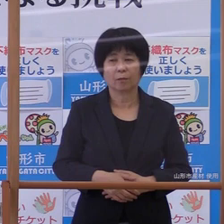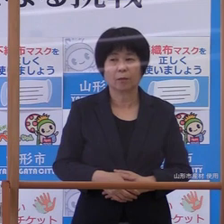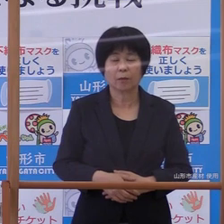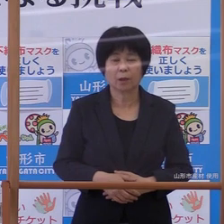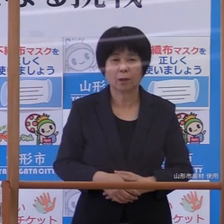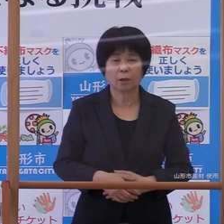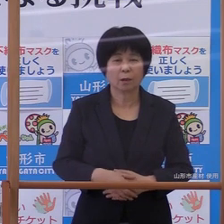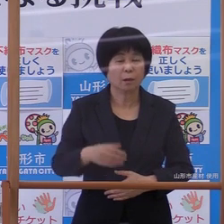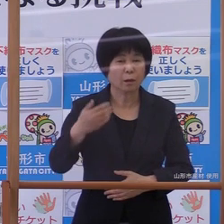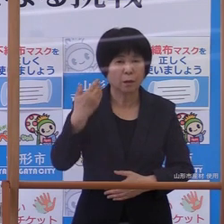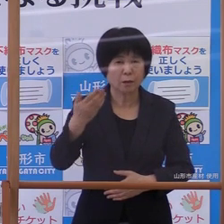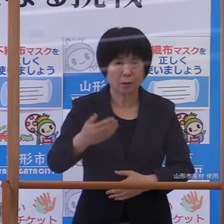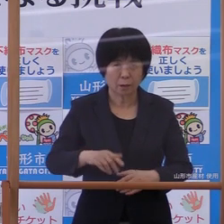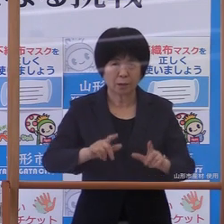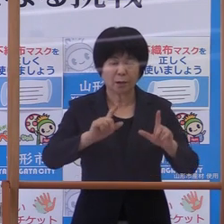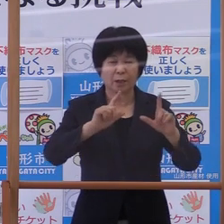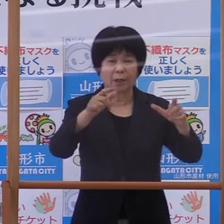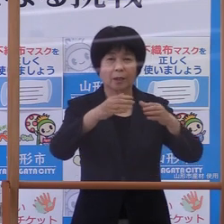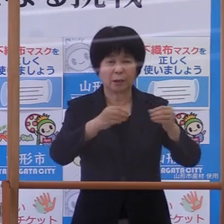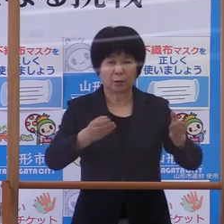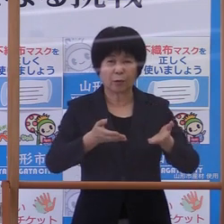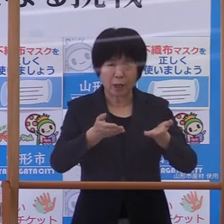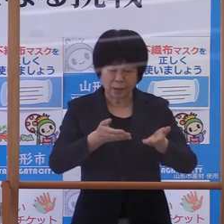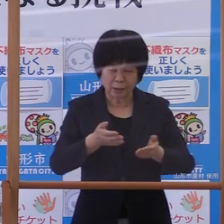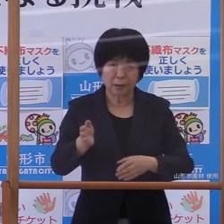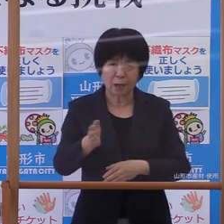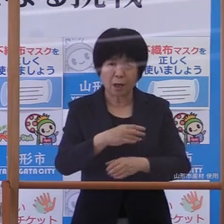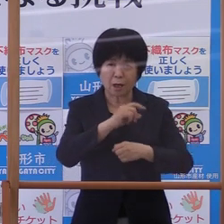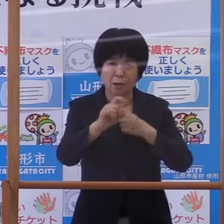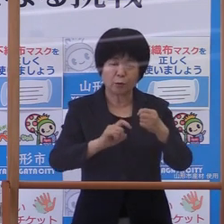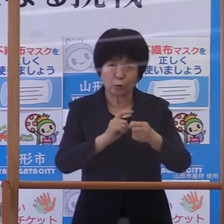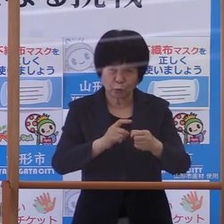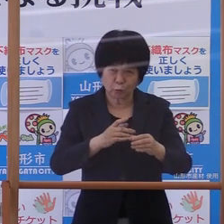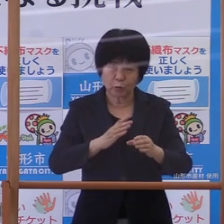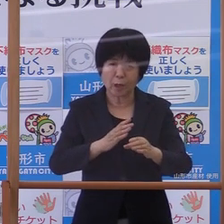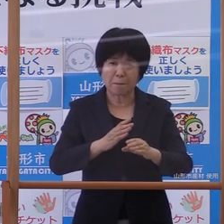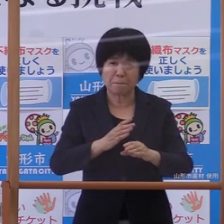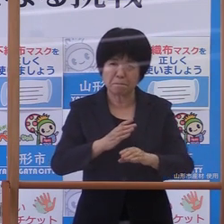今年が東日本大震災から10年経つということで、